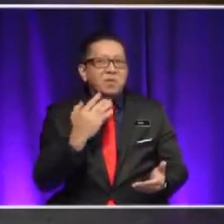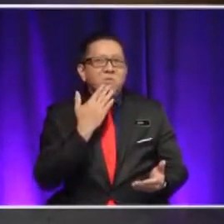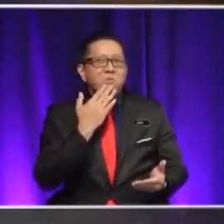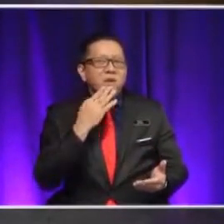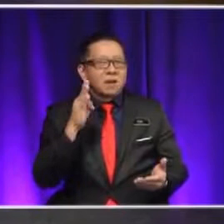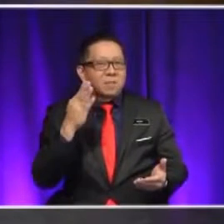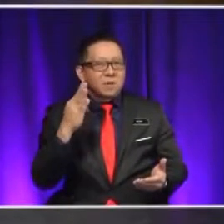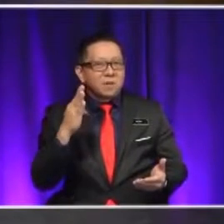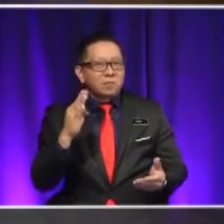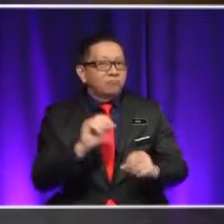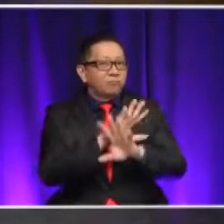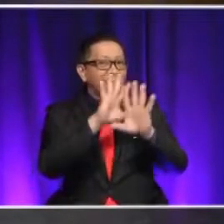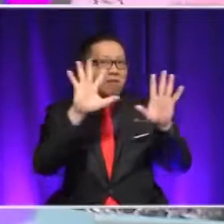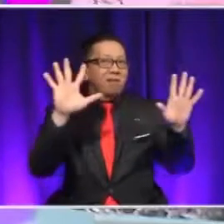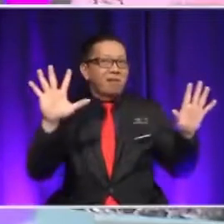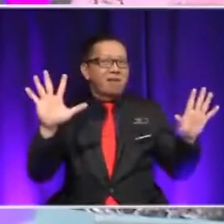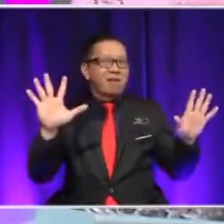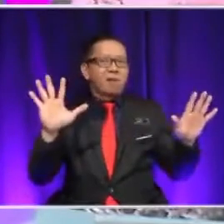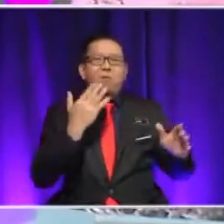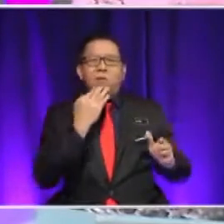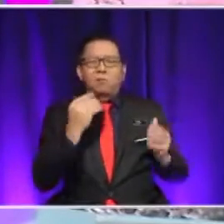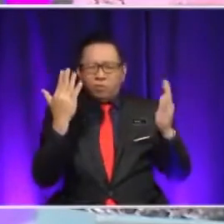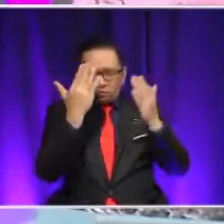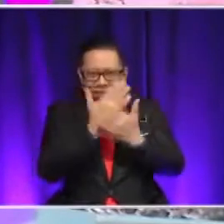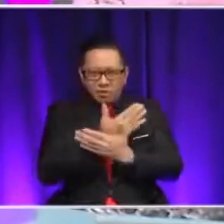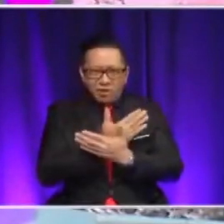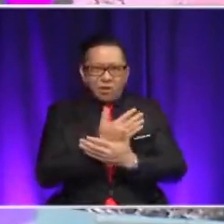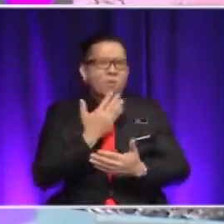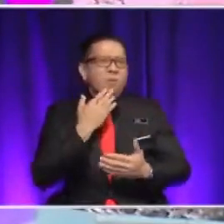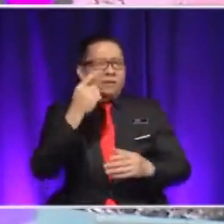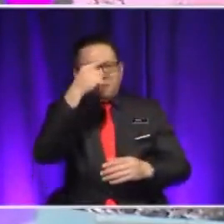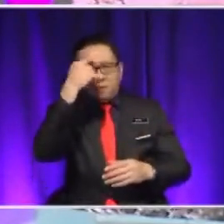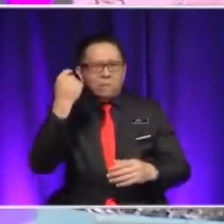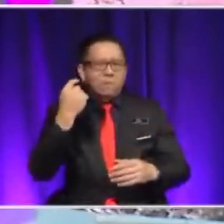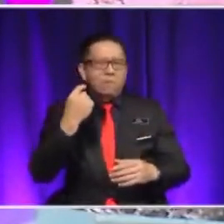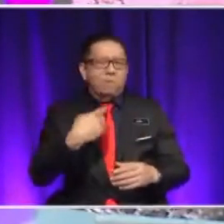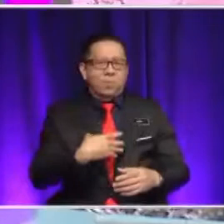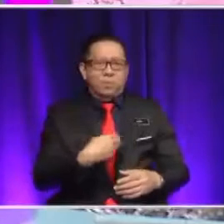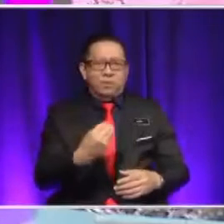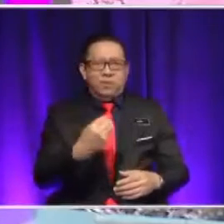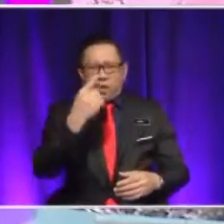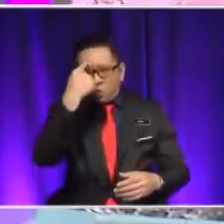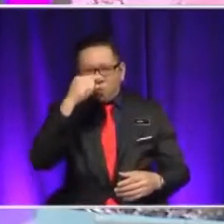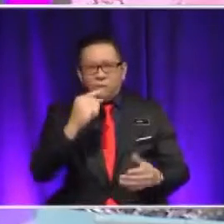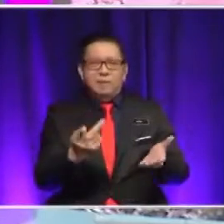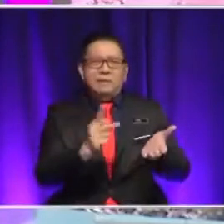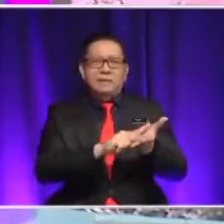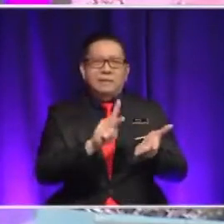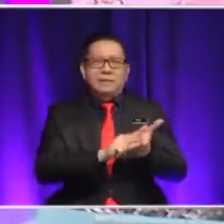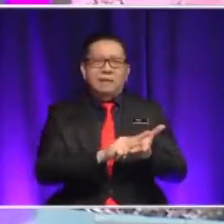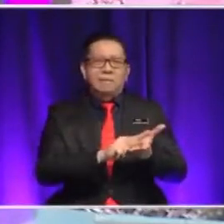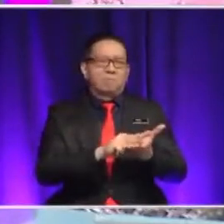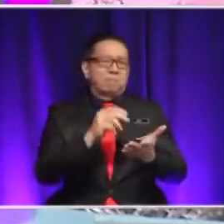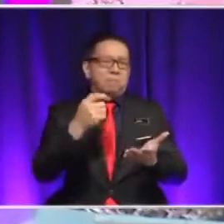biru yang cerah warna biru yang gelap warna hitam mendekatlah yang awan putih kita guna untuk kesan percikkan